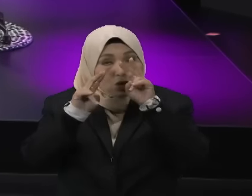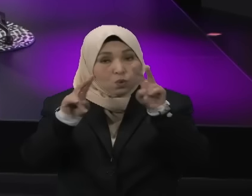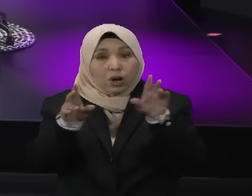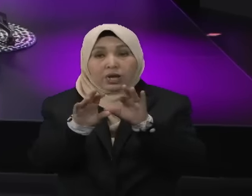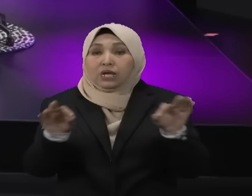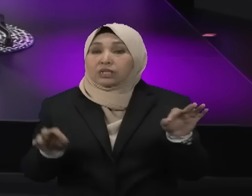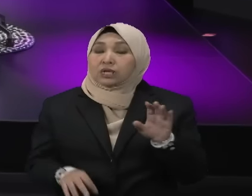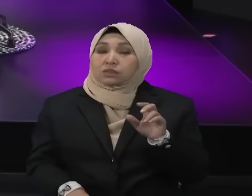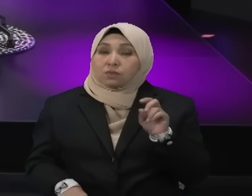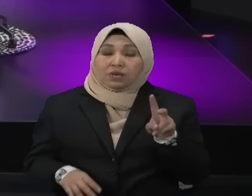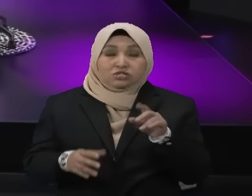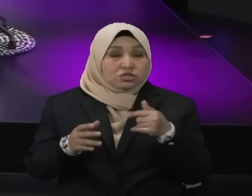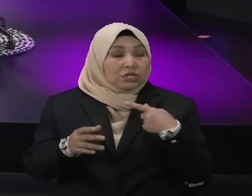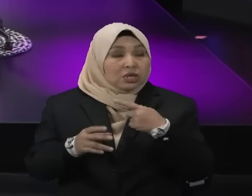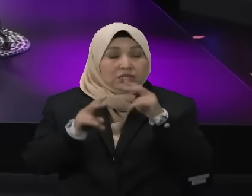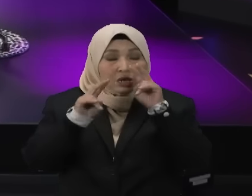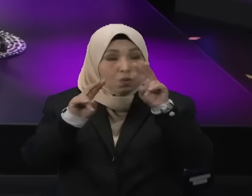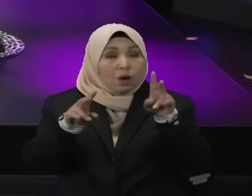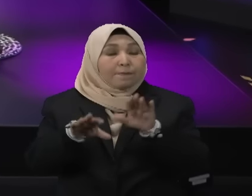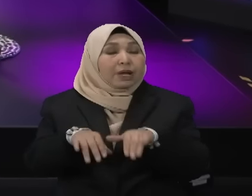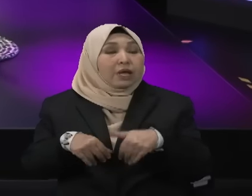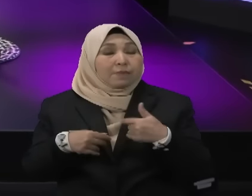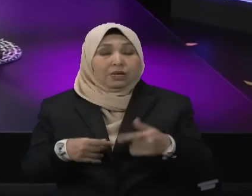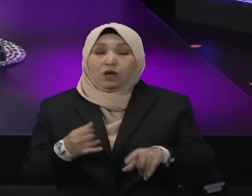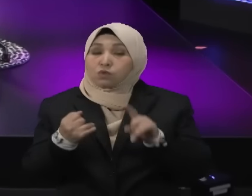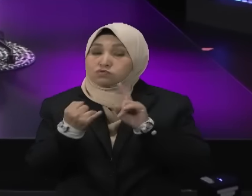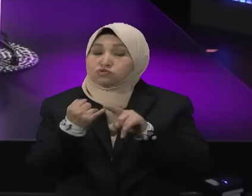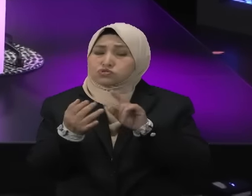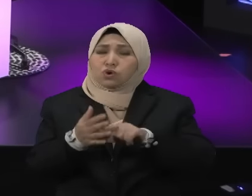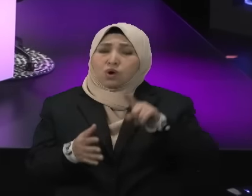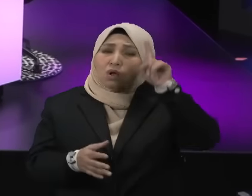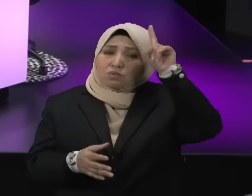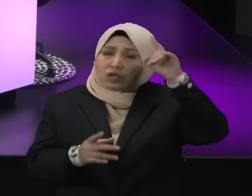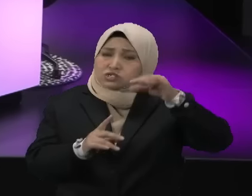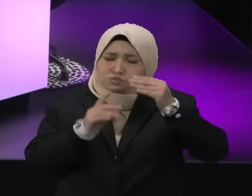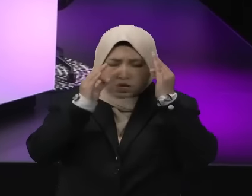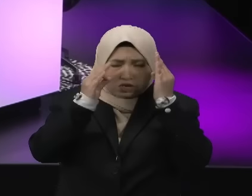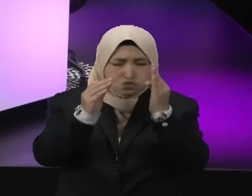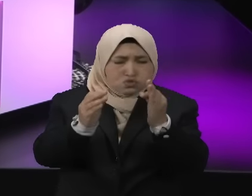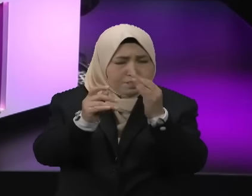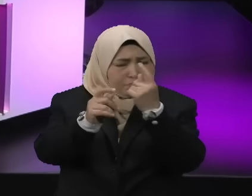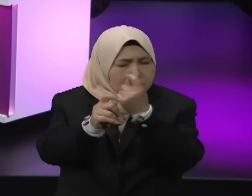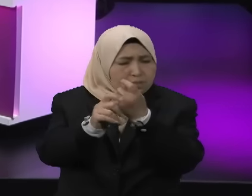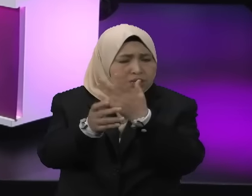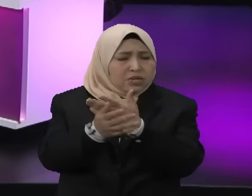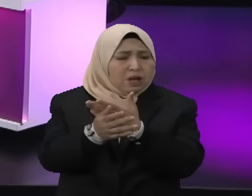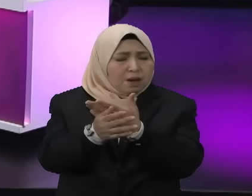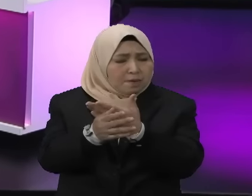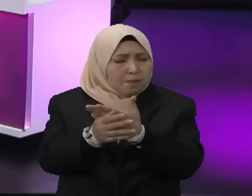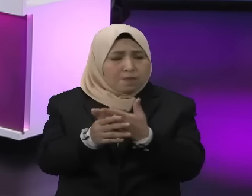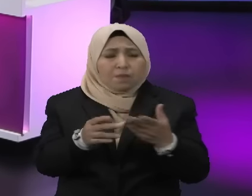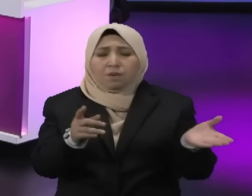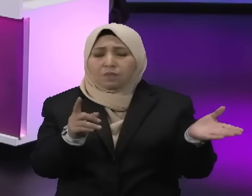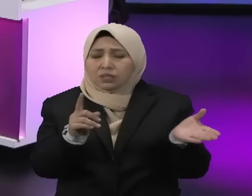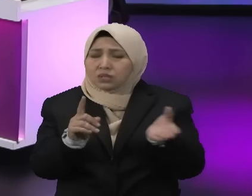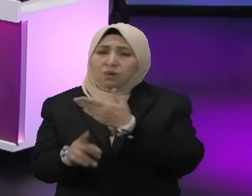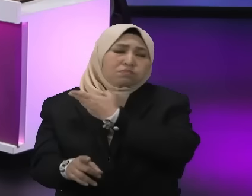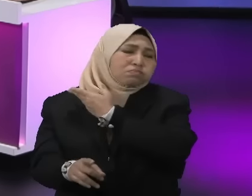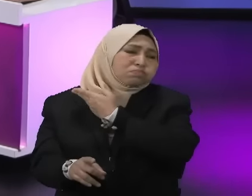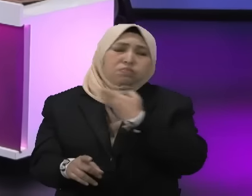ke-12 ini bagaimana Allah Subhanahu Taala di hujungnya itu, Allah Subhanahu Taala spesifik di situ. Pukullah anak, tengkuk